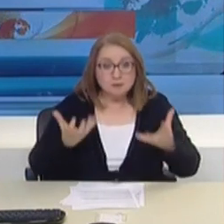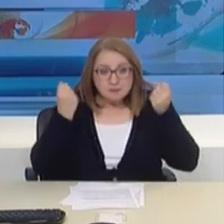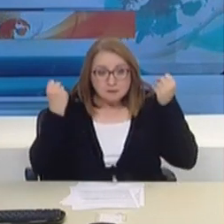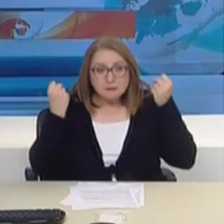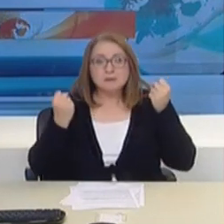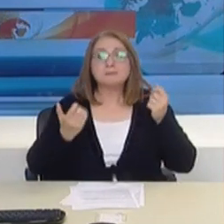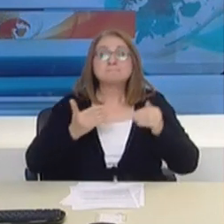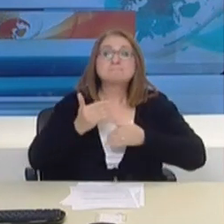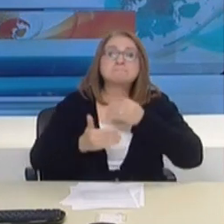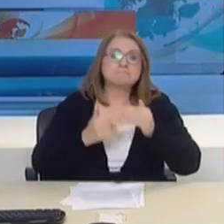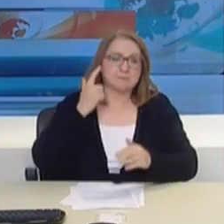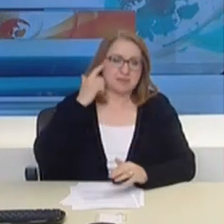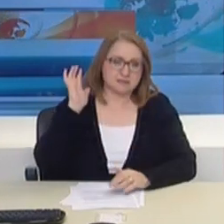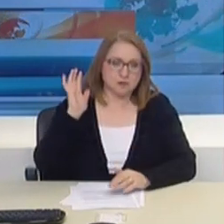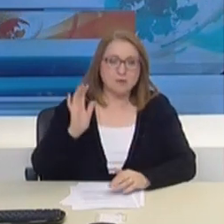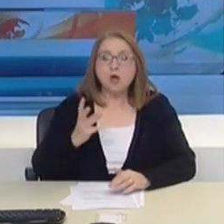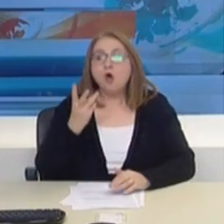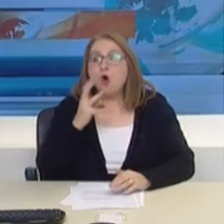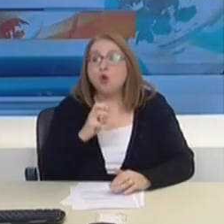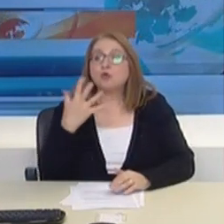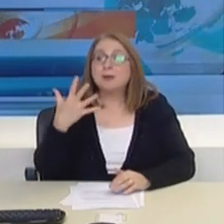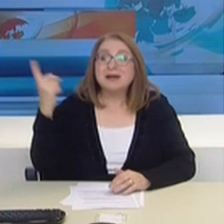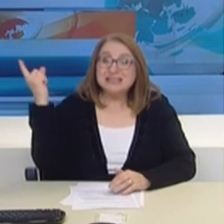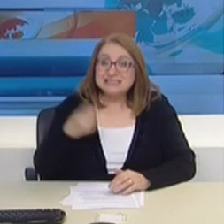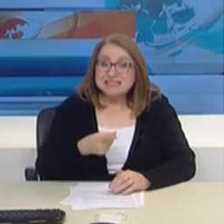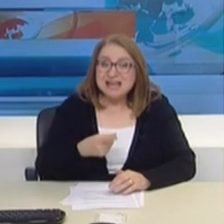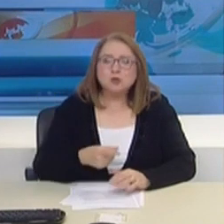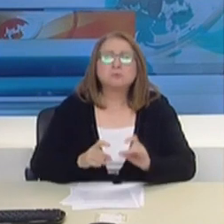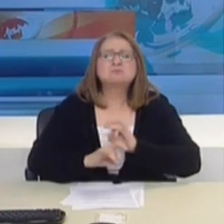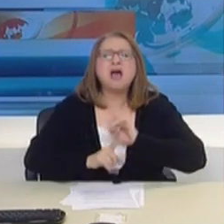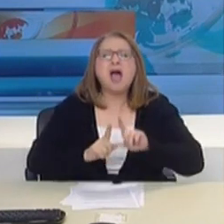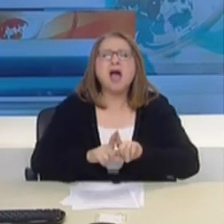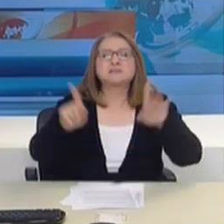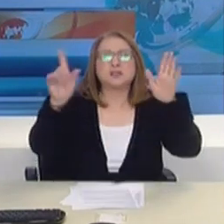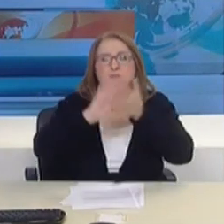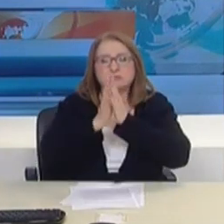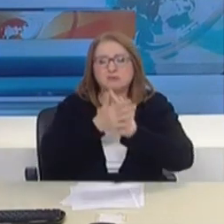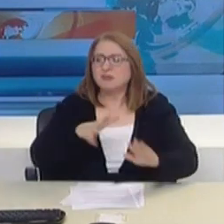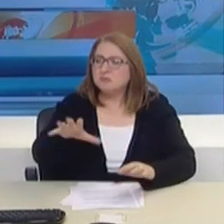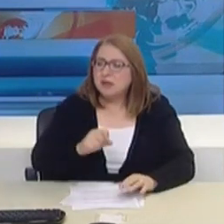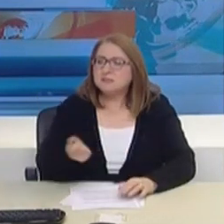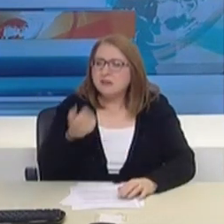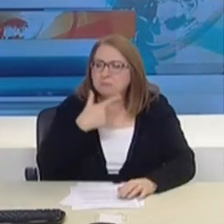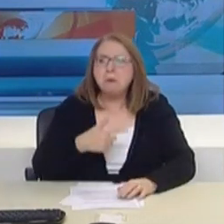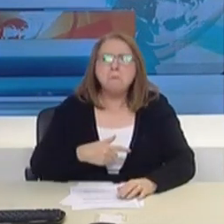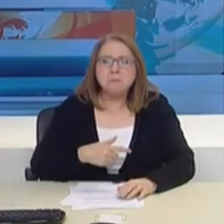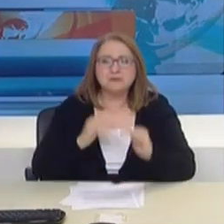Γνωρίζουμε σίγουρα ότι για ένα 85% των ανθρώπων δεν έχει καμία επίδραση και δεν είναι αναγκαία, ιδιαίτερα για τους